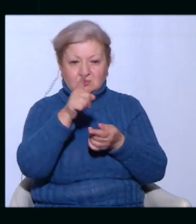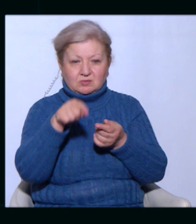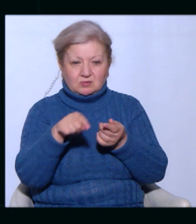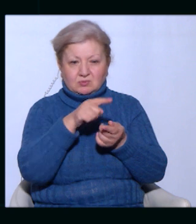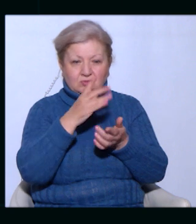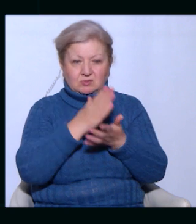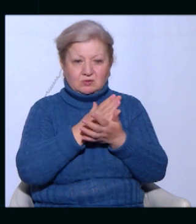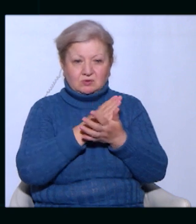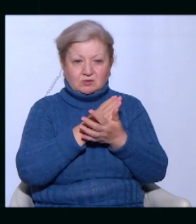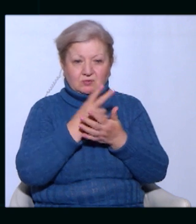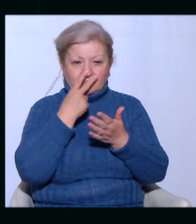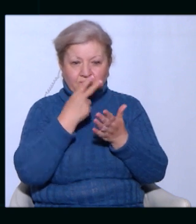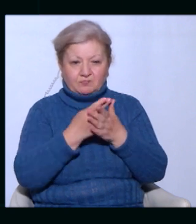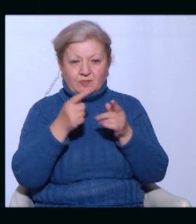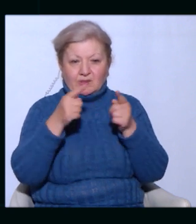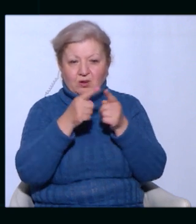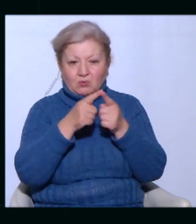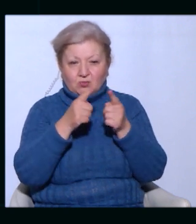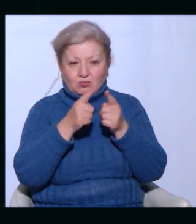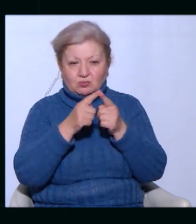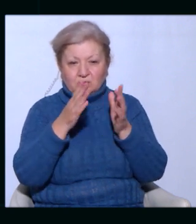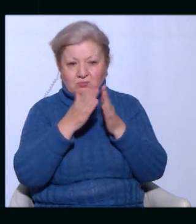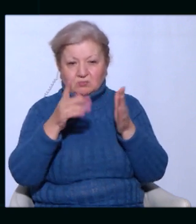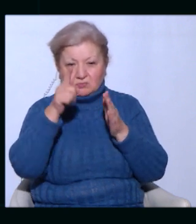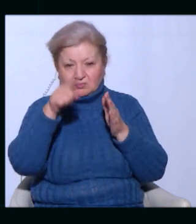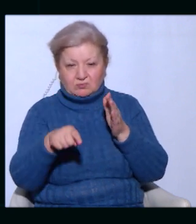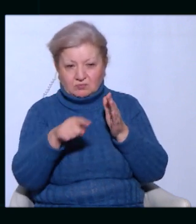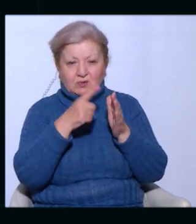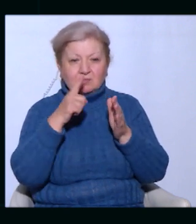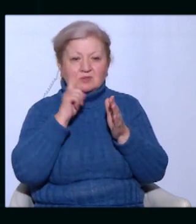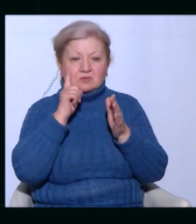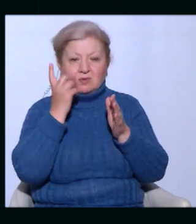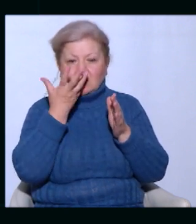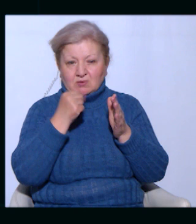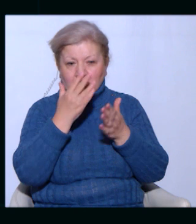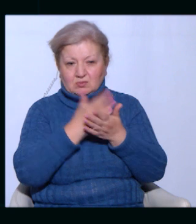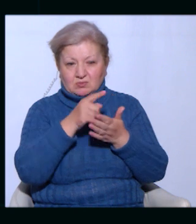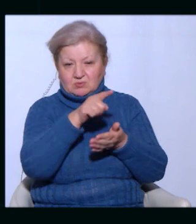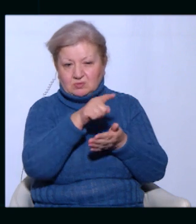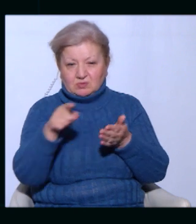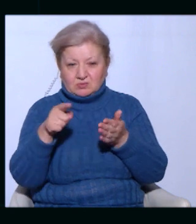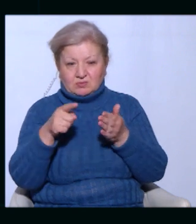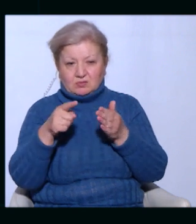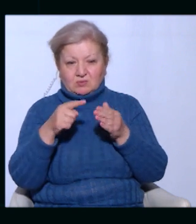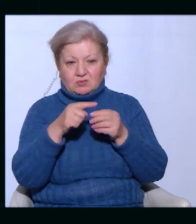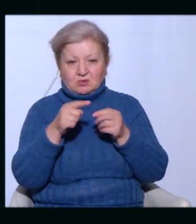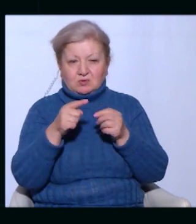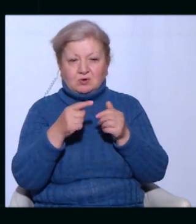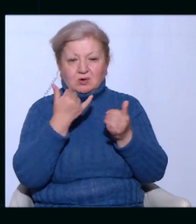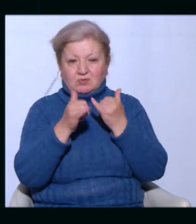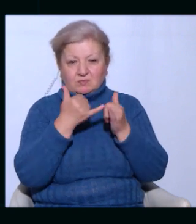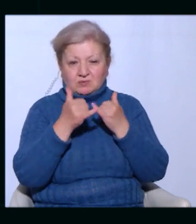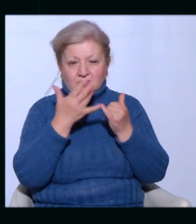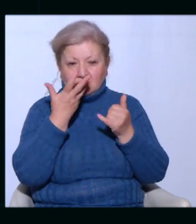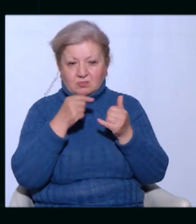რადიუსია, გავითვალისწინოთ. კუთხის მოპირდაპირე კათეტი არის მწვანე ფერის, კუთხესთან მდებარე კათეტი არის ყვითელი